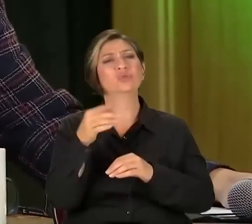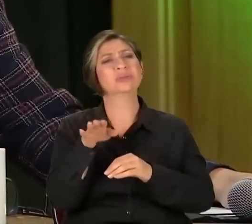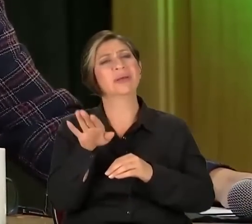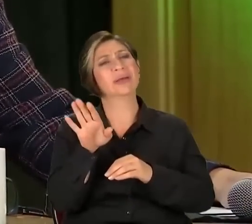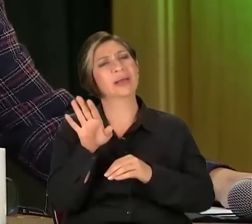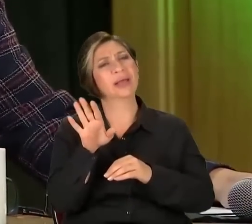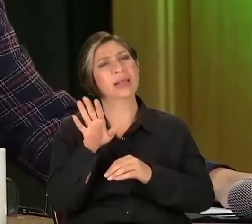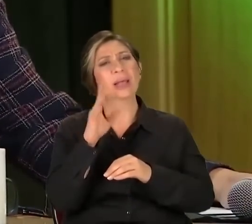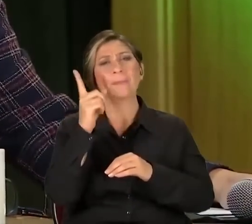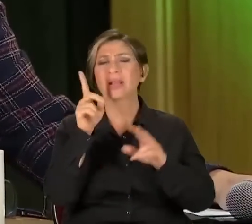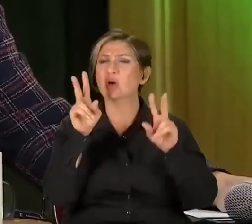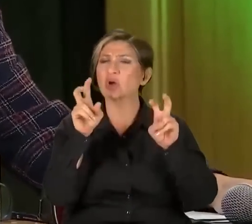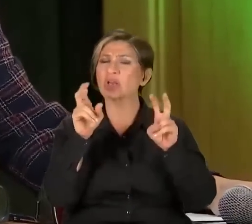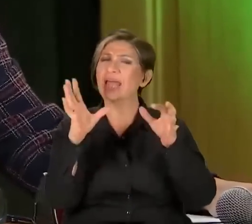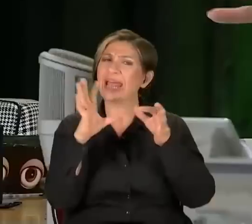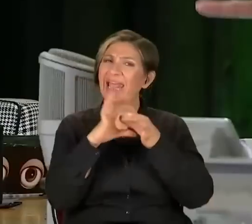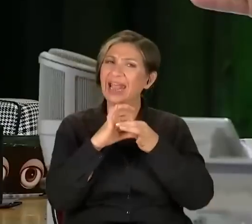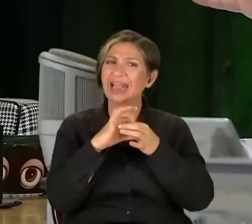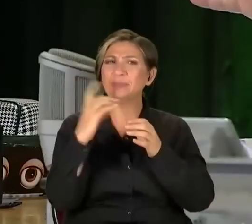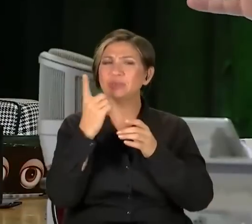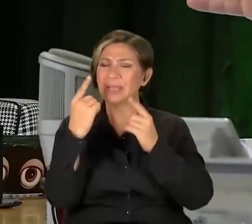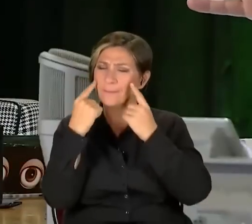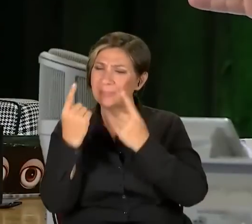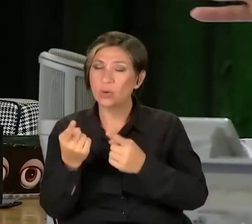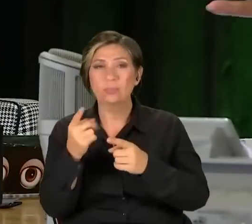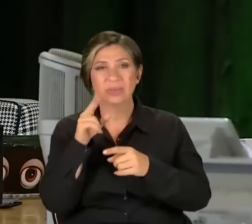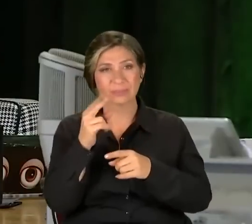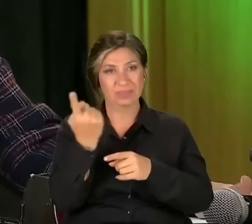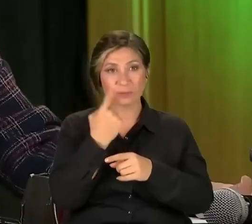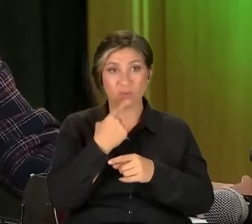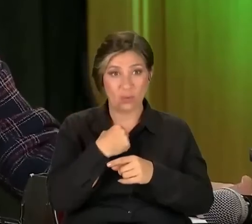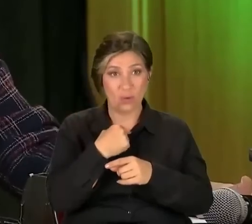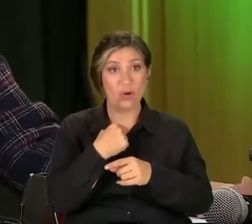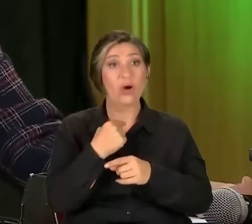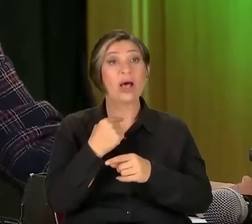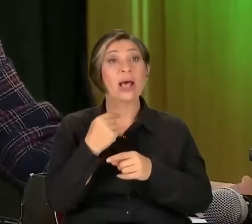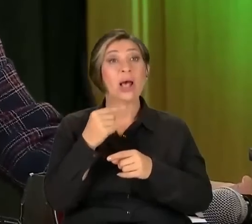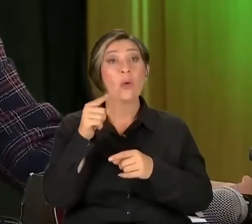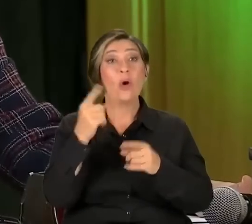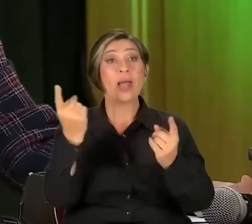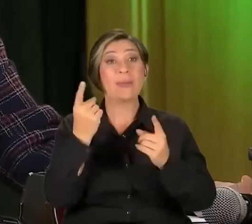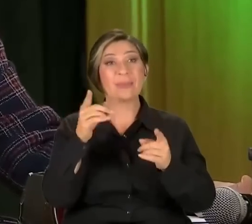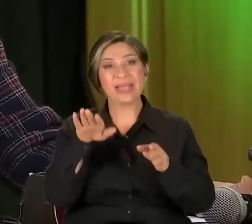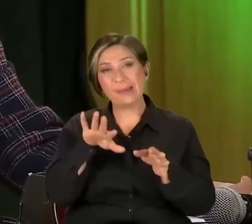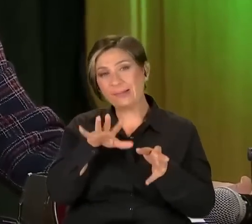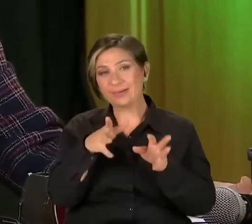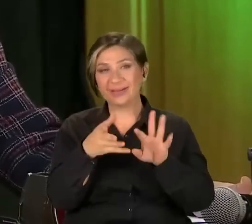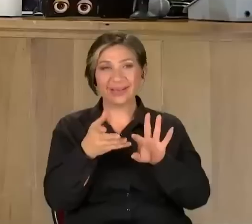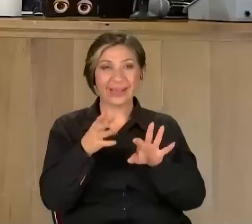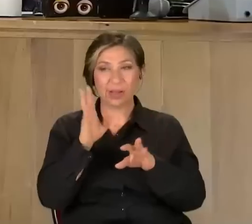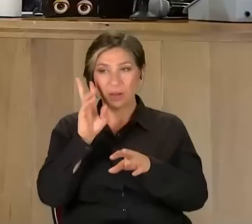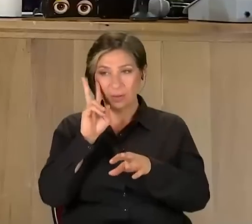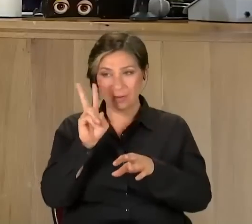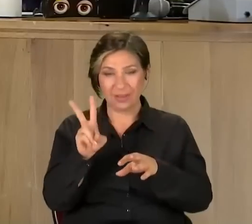değil. Bir konuyla ilgiliyim. Bir şeye bakıyorum filan diyor. Ve böyle bir orada kıvırdığını gördüğüm